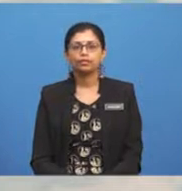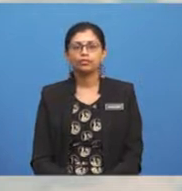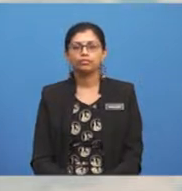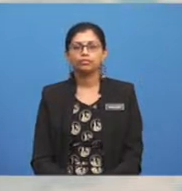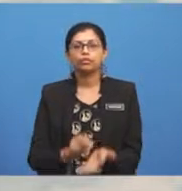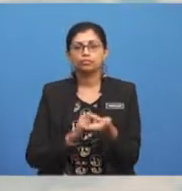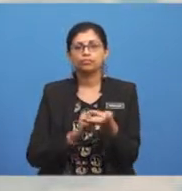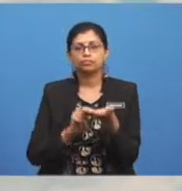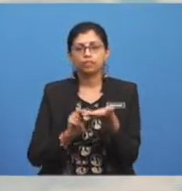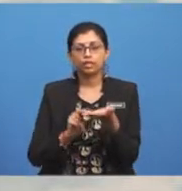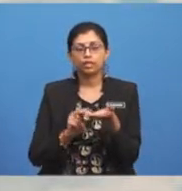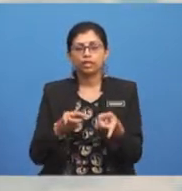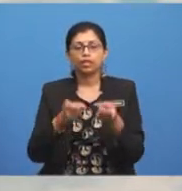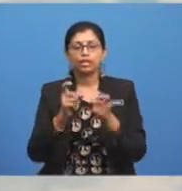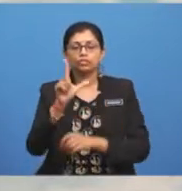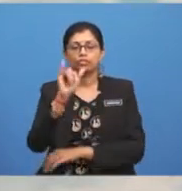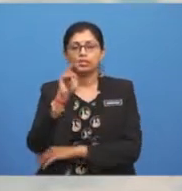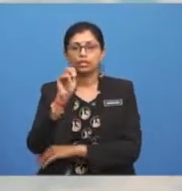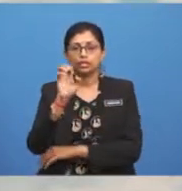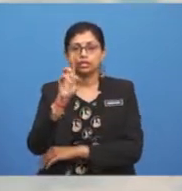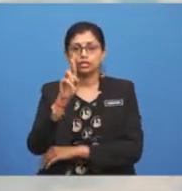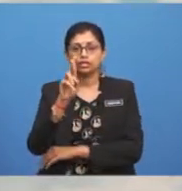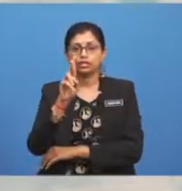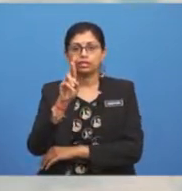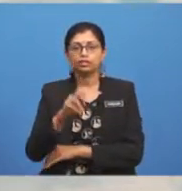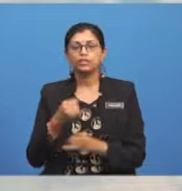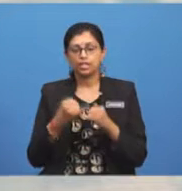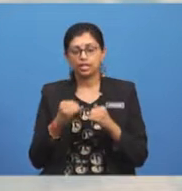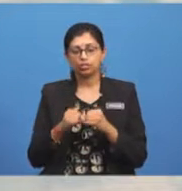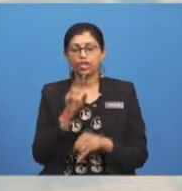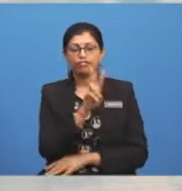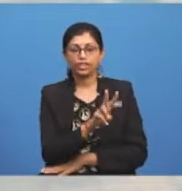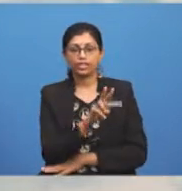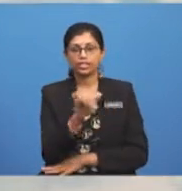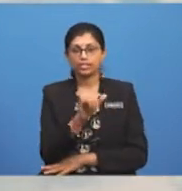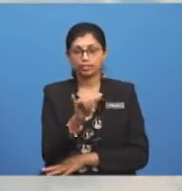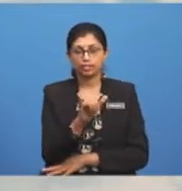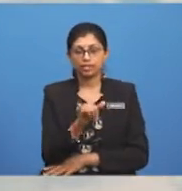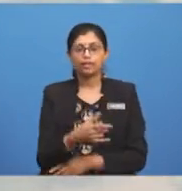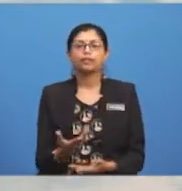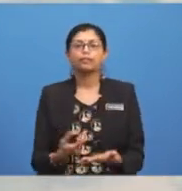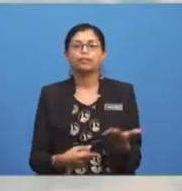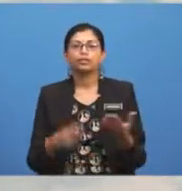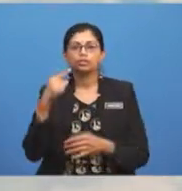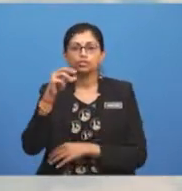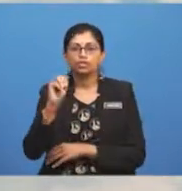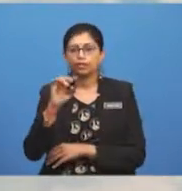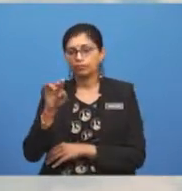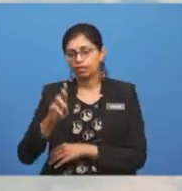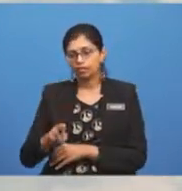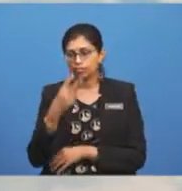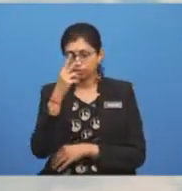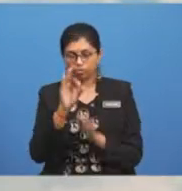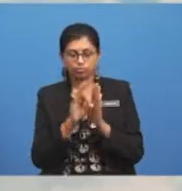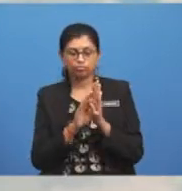dengan punca kuasa 2 hasil darab nilai G, iaitu nilai